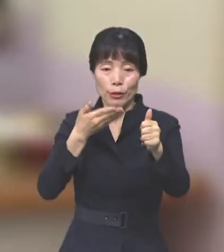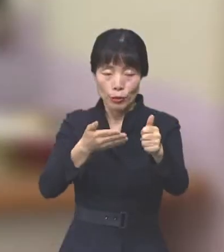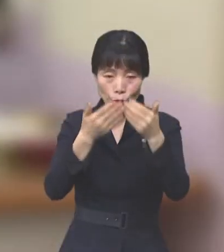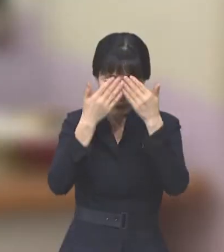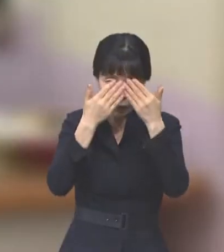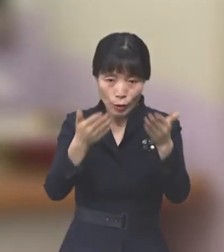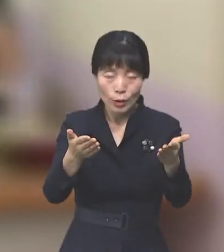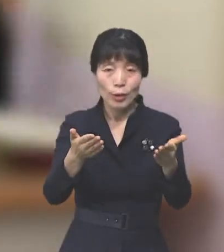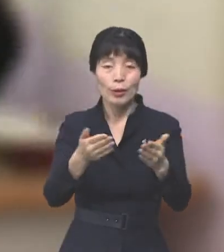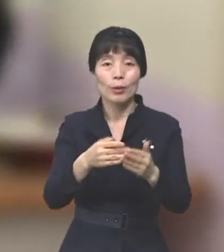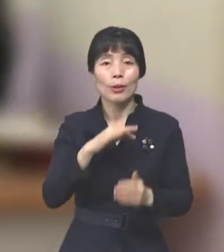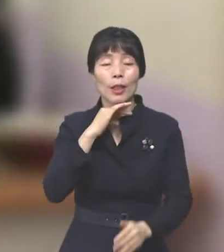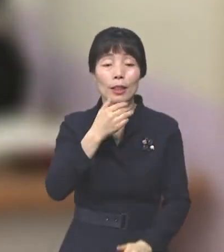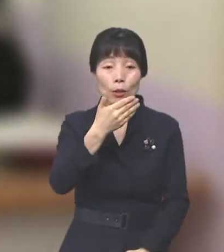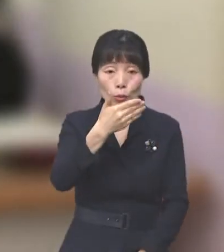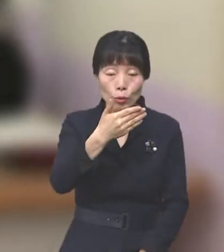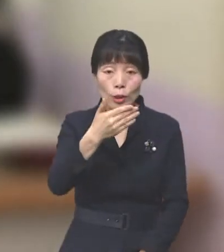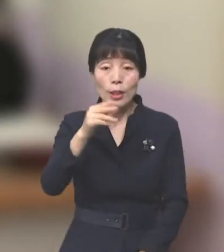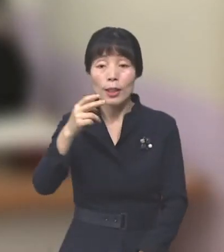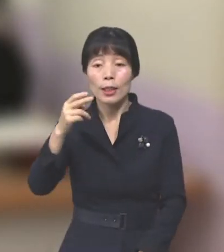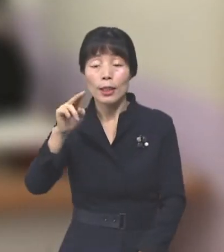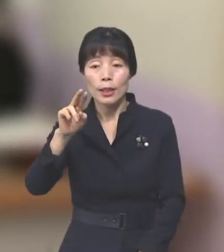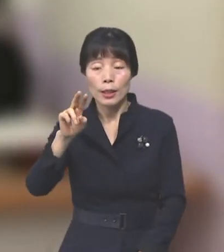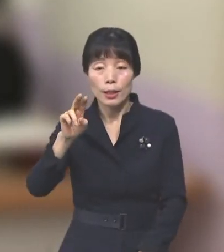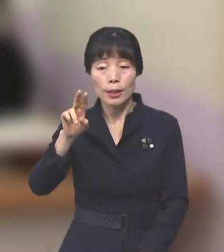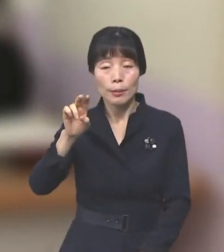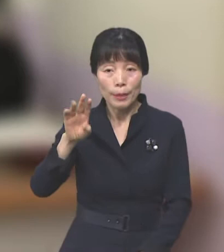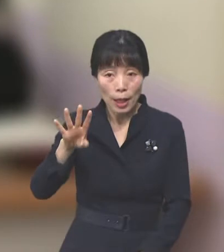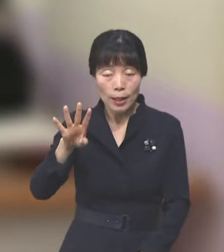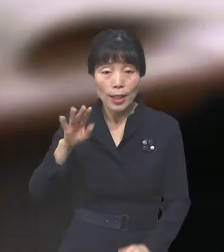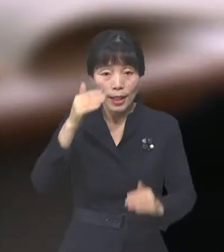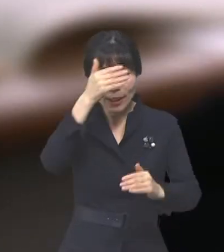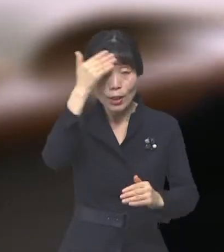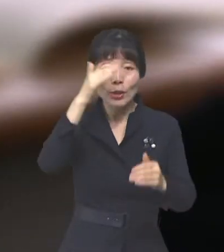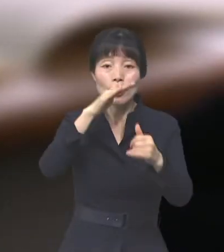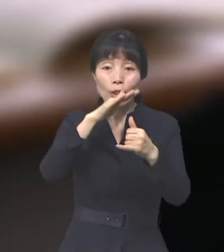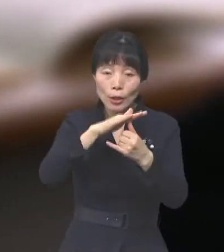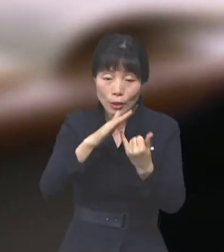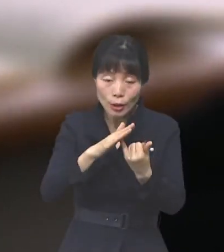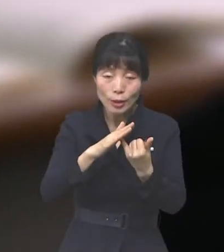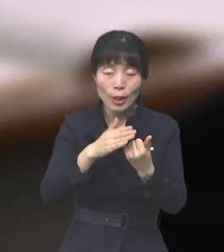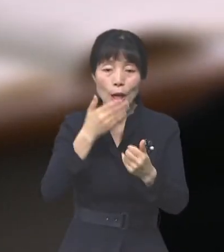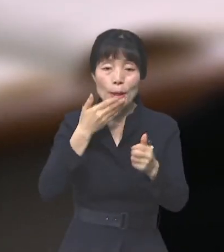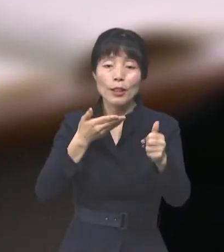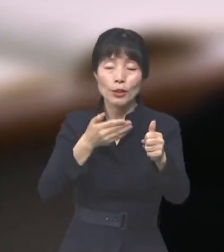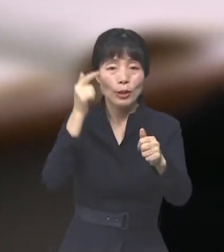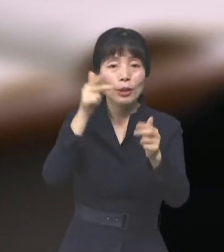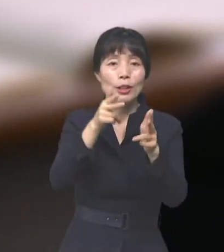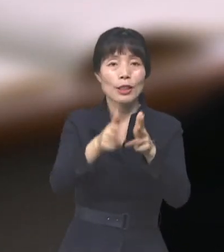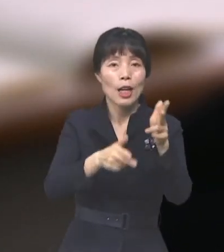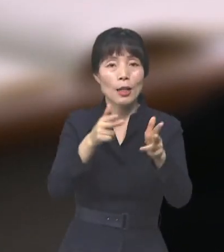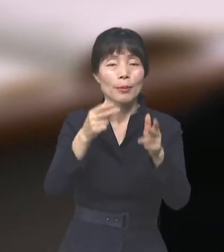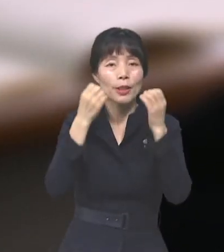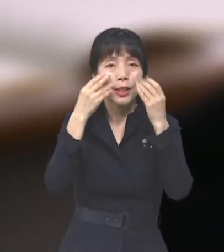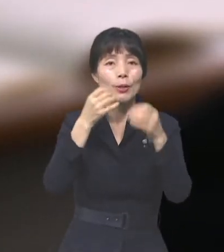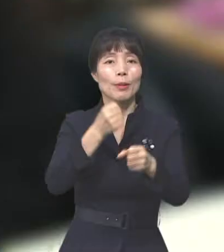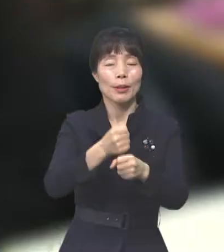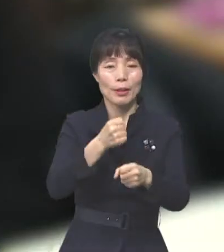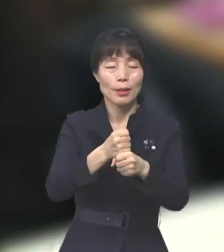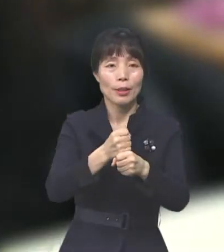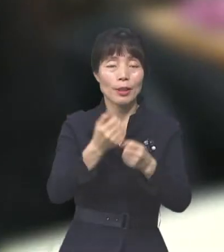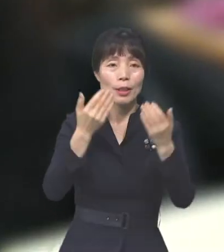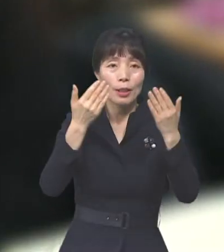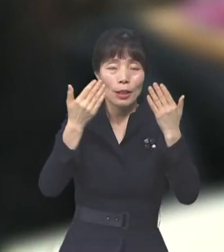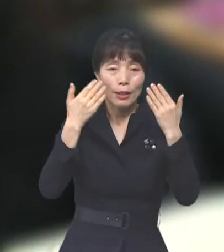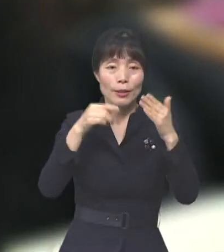소외된 9세에서 24세까지의 학교 밖 청소년들에게는 급식비를 지원하는 사업을 신설했는데요. 학교 밖